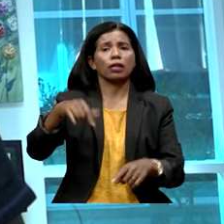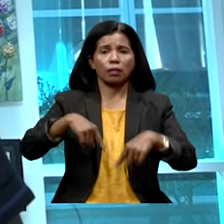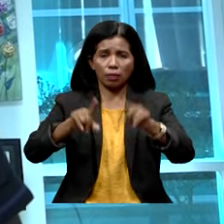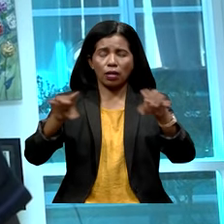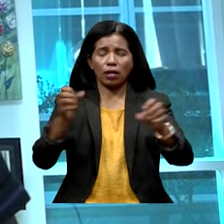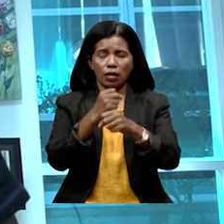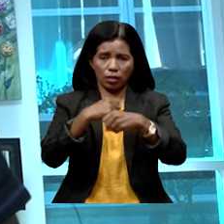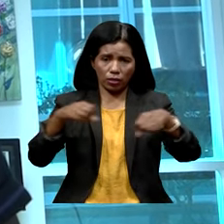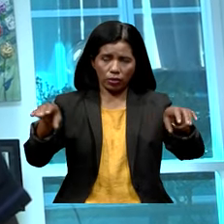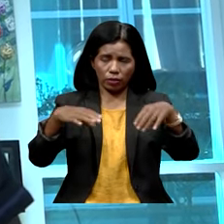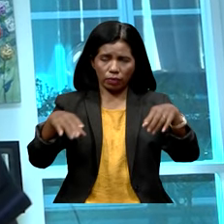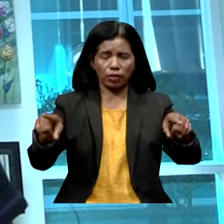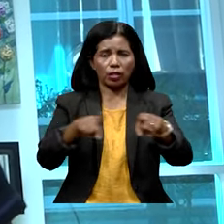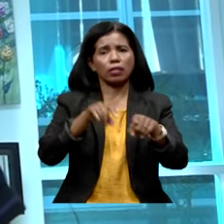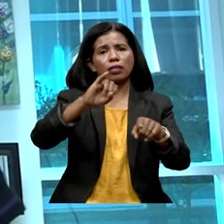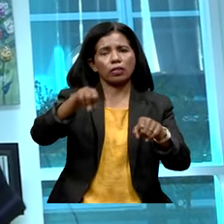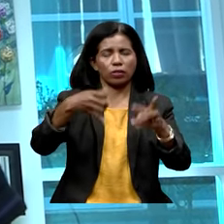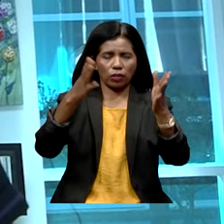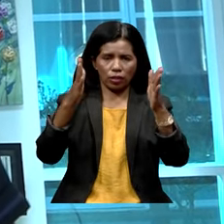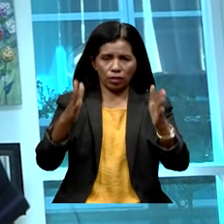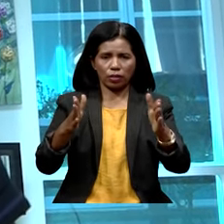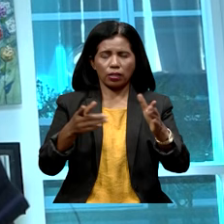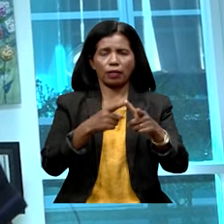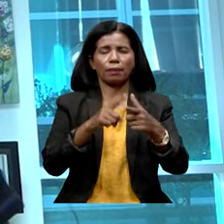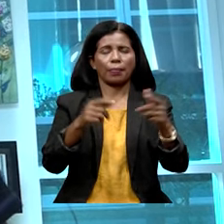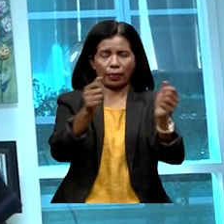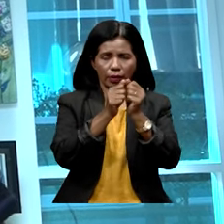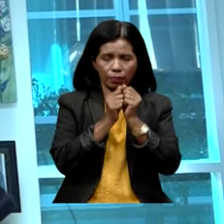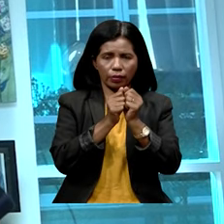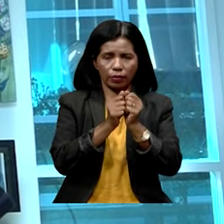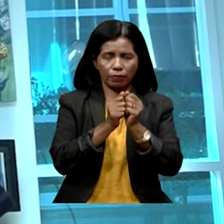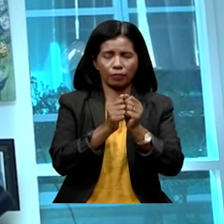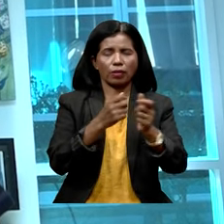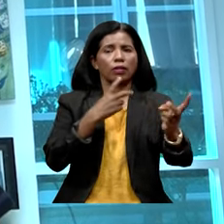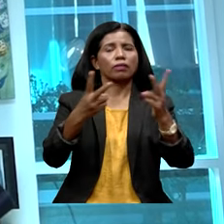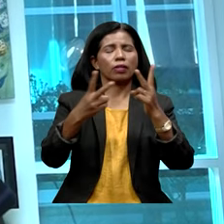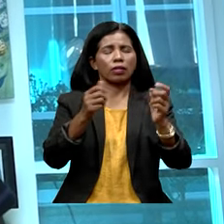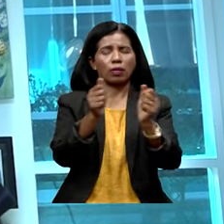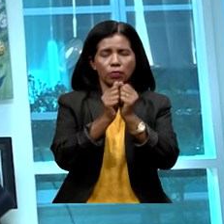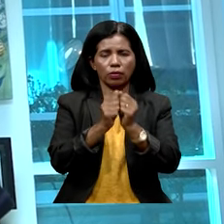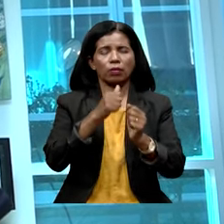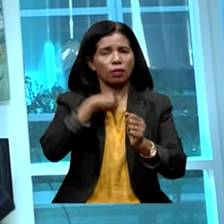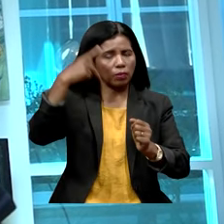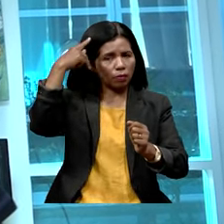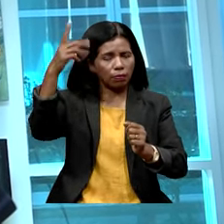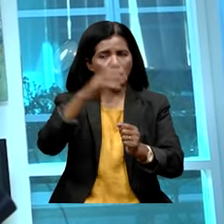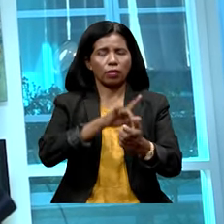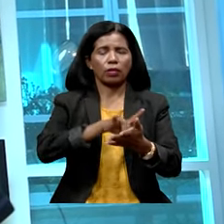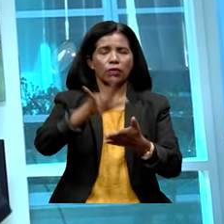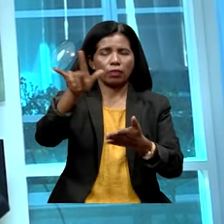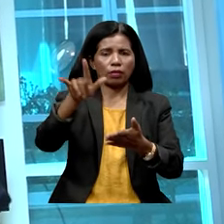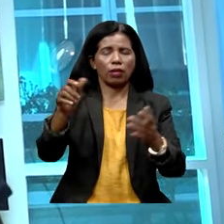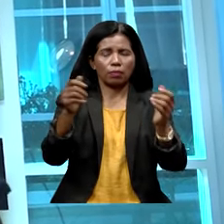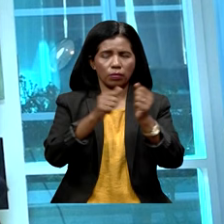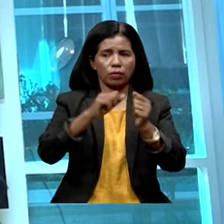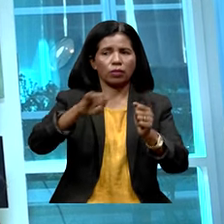ya Anesan jornalista nian, ma beli liu sir la hamut ko viajeng hamut ko am papa. Nwe iya vo papa nian hamut ko